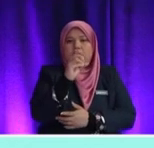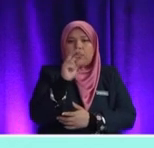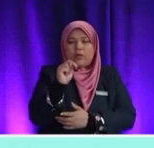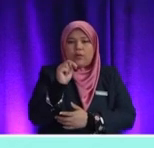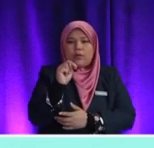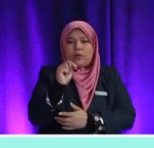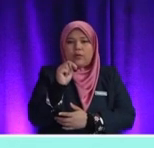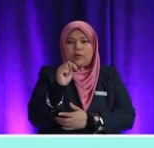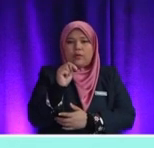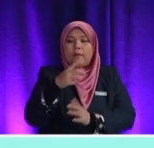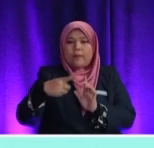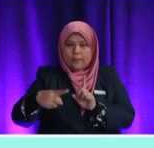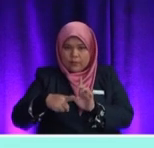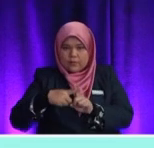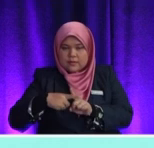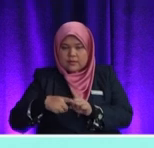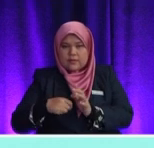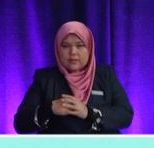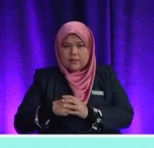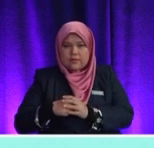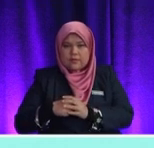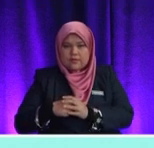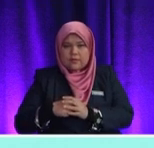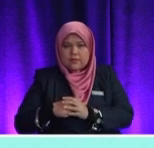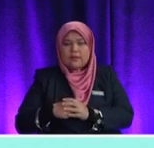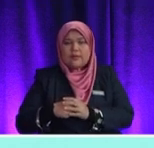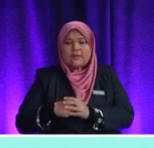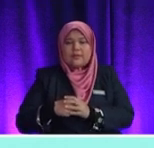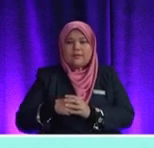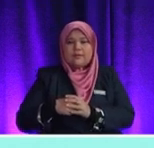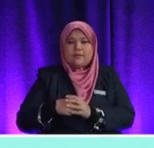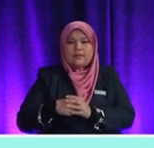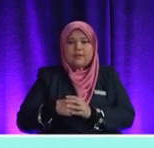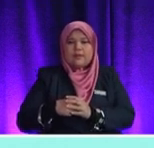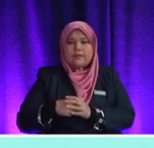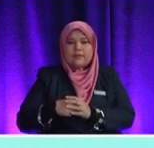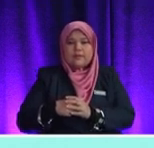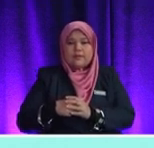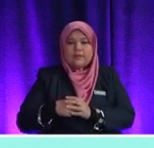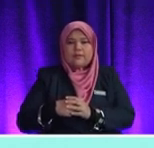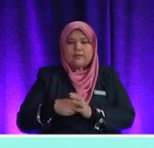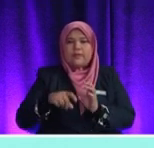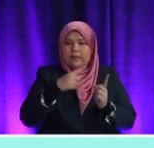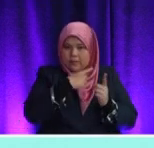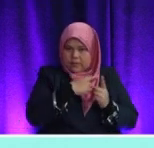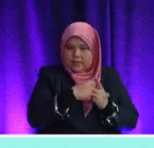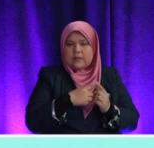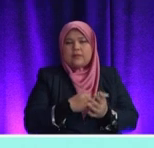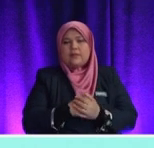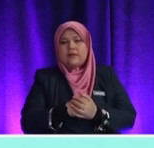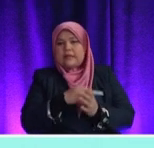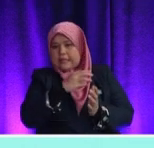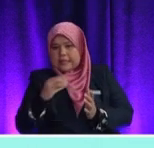kation kita ayo kita yang betul untuk nah ah ah betul kita adalah Ayon Ayon